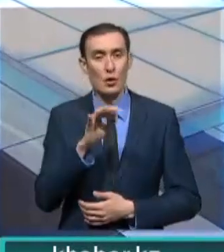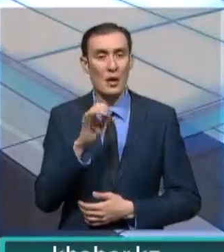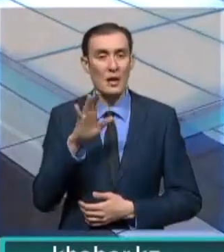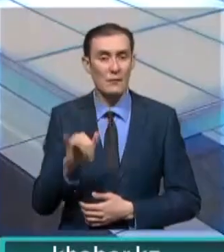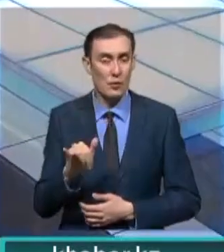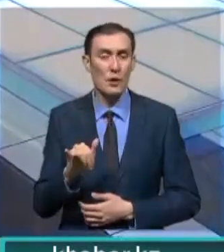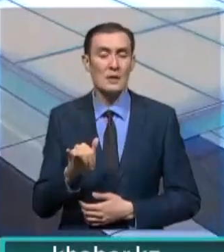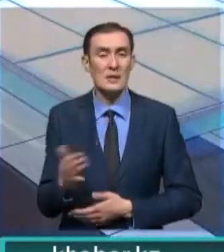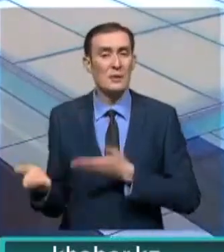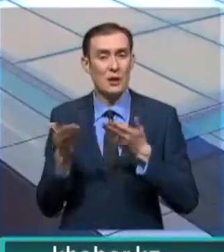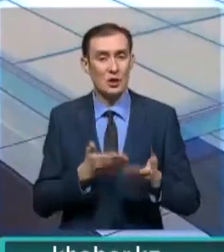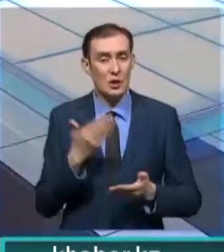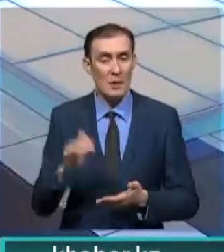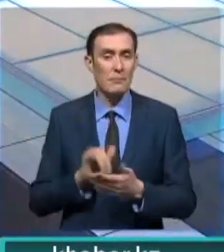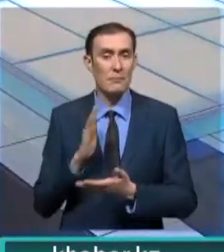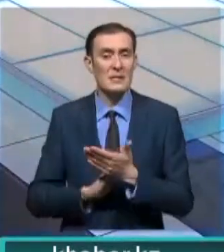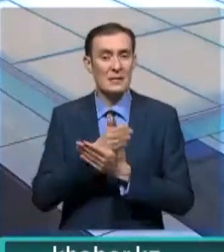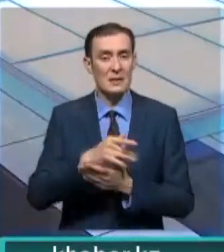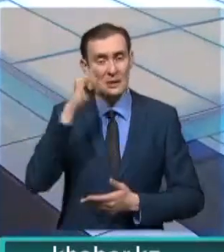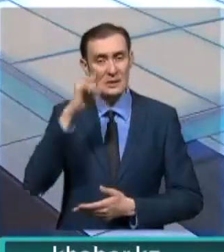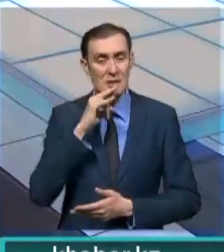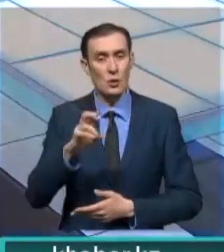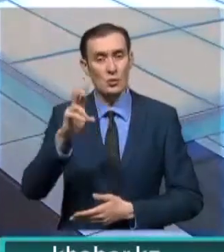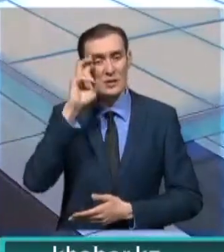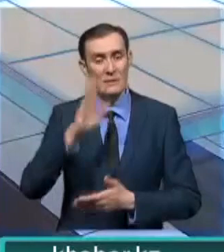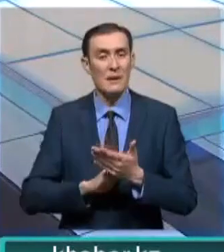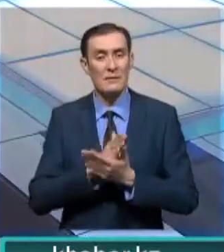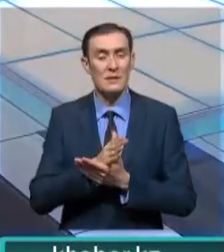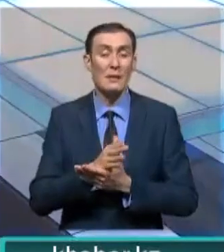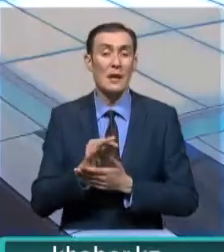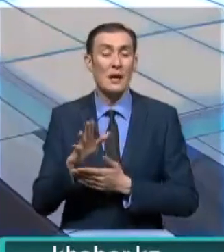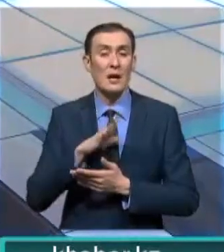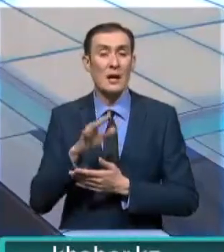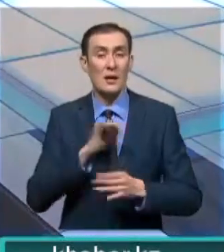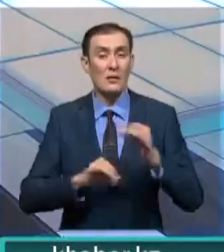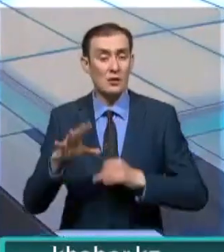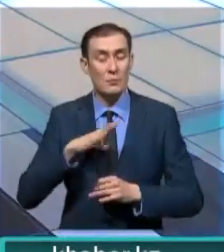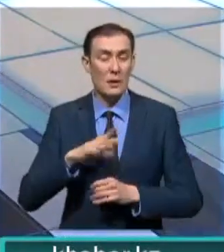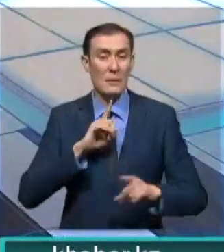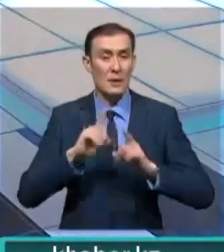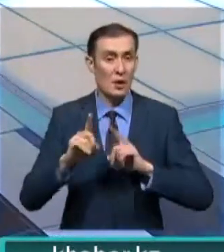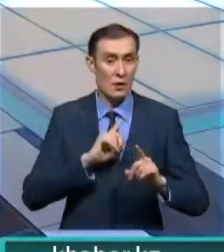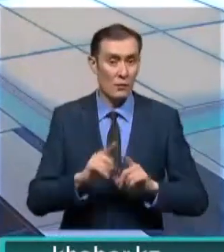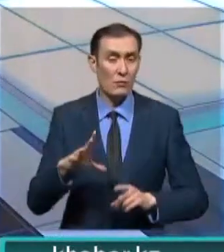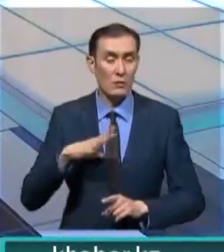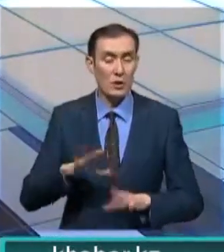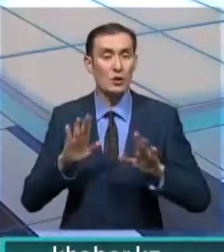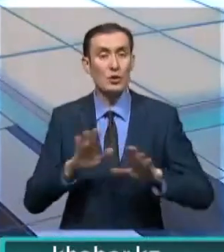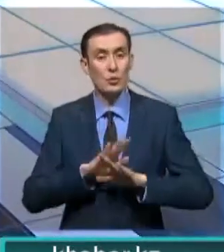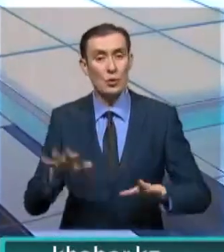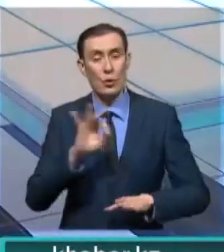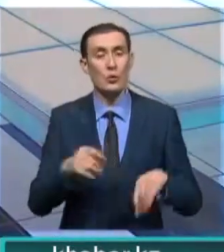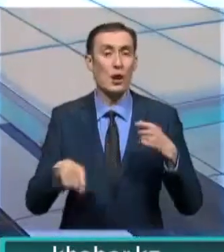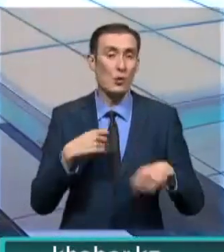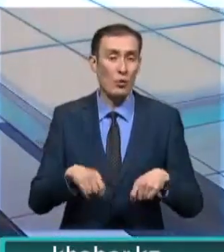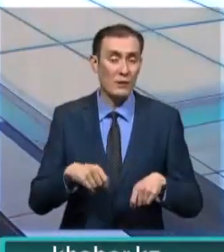Касым-Жомарту Токаеву за приглашение посетить Казахстан с государственным визитом. Вот, речь на переговорах шла не только о